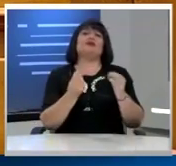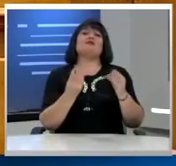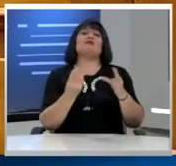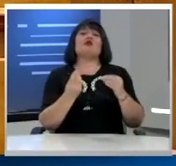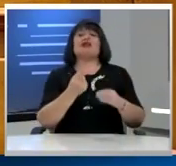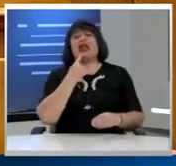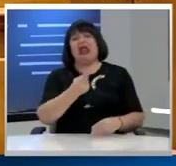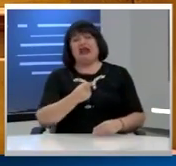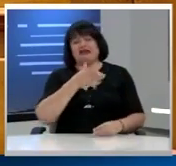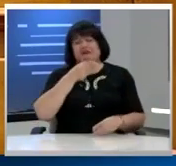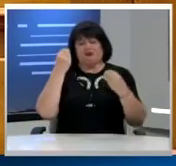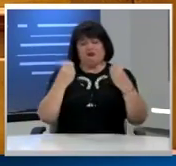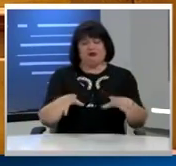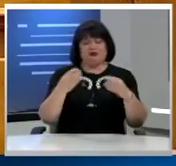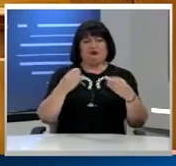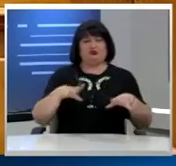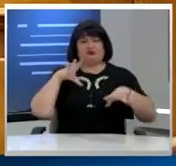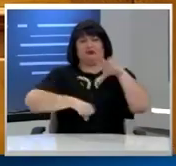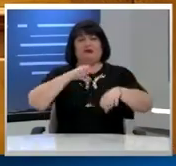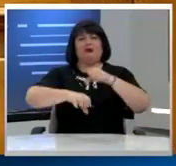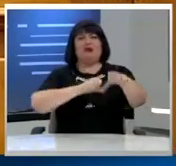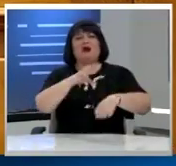κατσαπλιάδων, έτσι γράφανε, για να καταλάβει το κράτος.